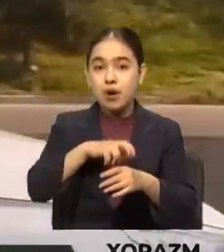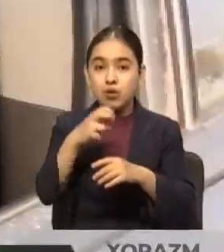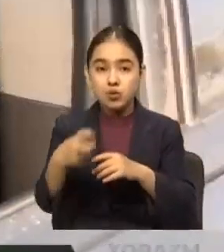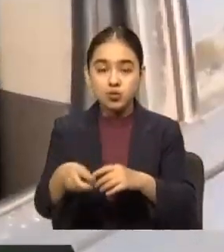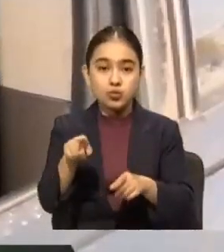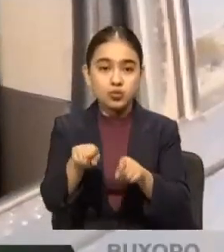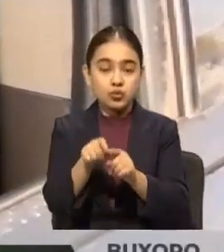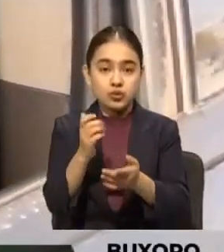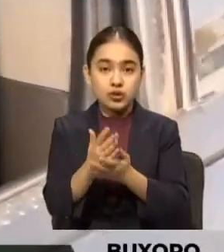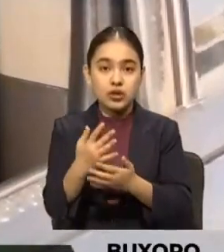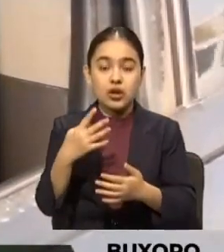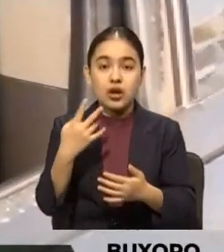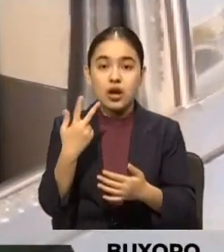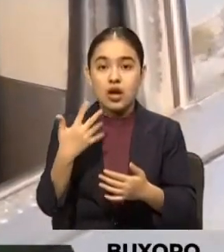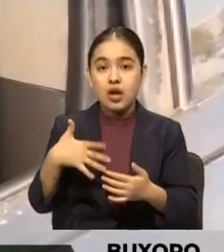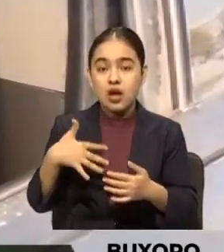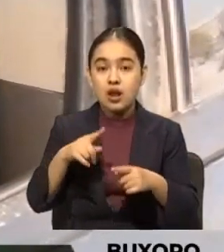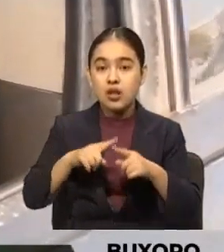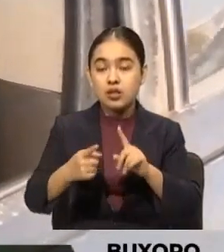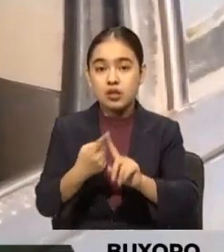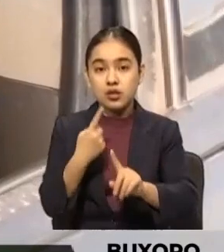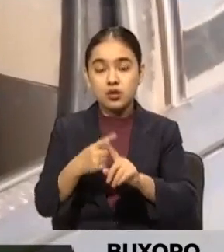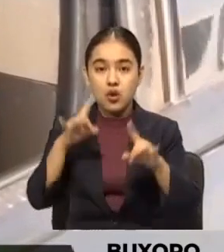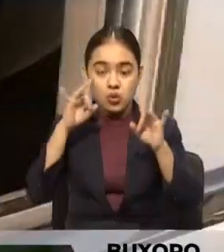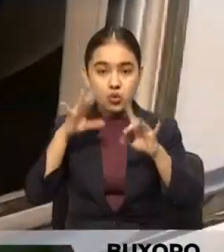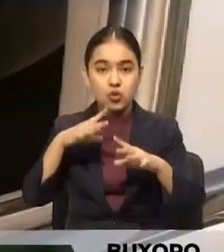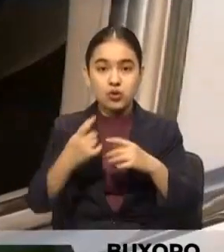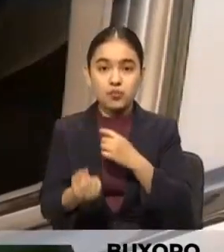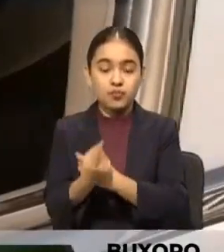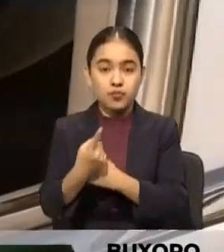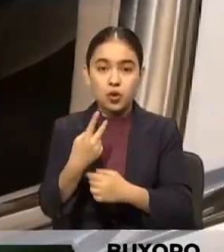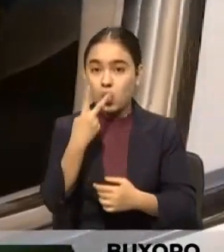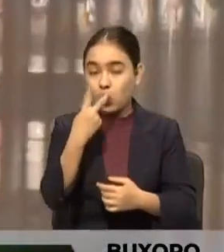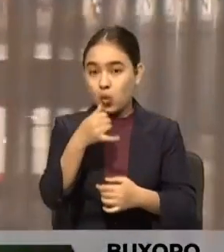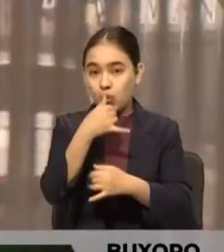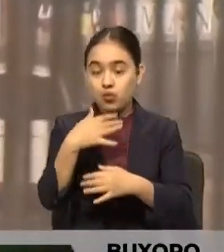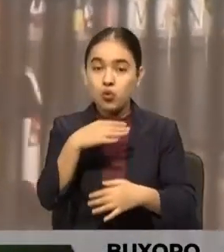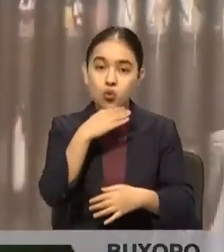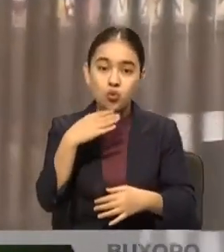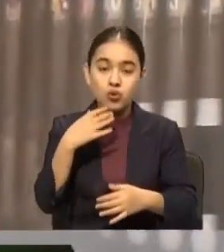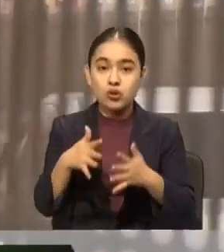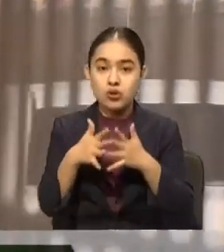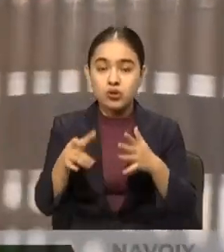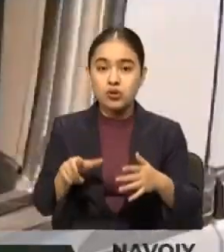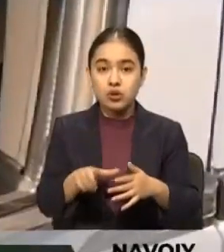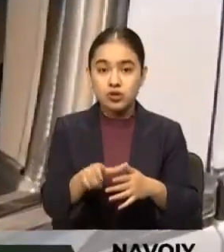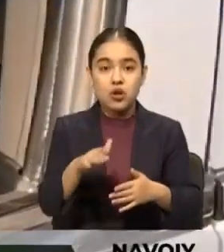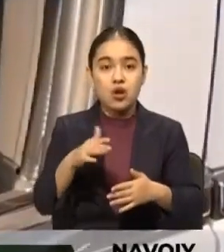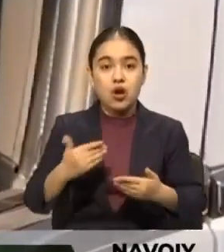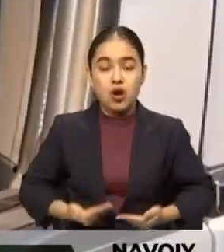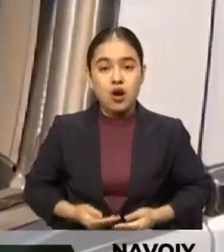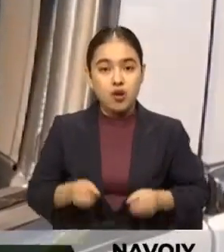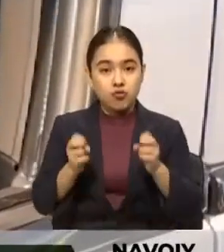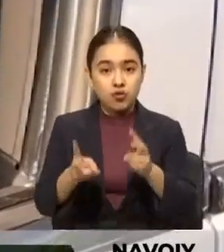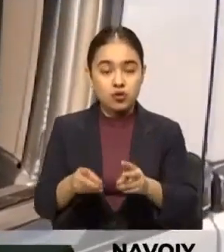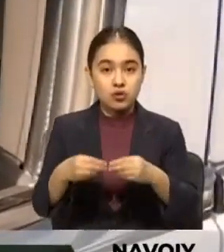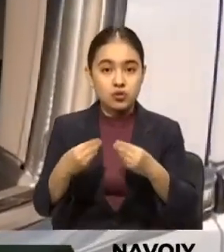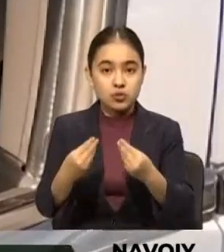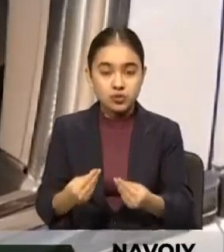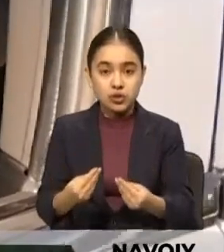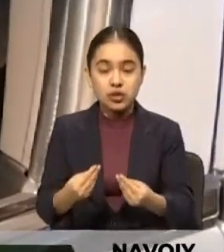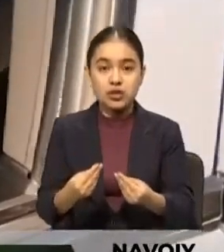o'tishyapti. 40-50 tezlikda kelamiz, masalan, to'satdan chiqib qoladi. Ko'rmay qolamiz ko'pincha. Katta yo'ldan o'tyapti, hayotiga xavf soladi endi baribir endi